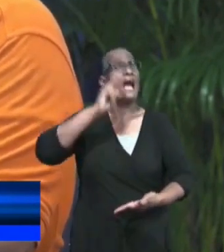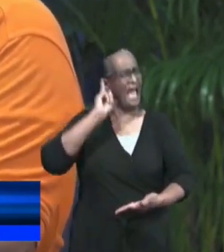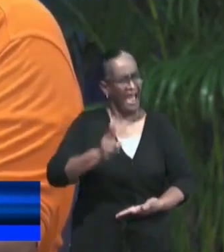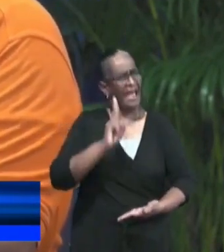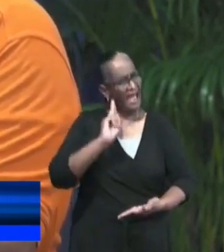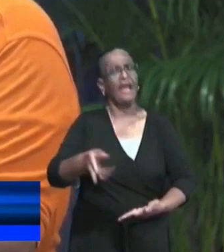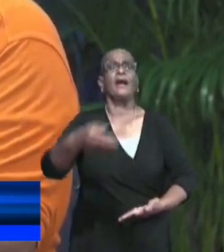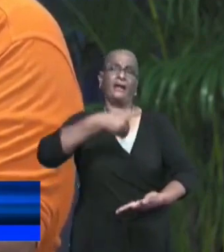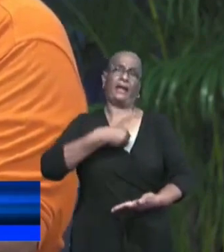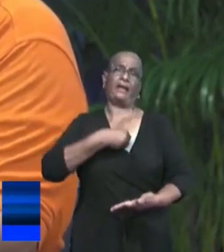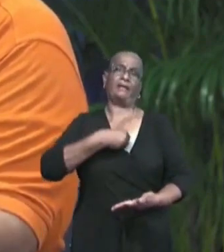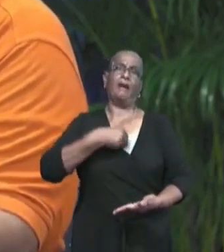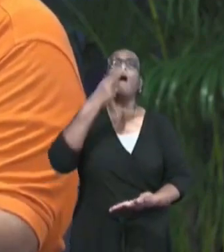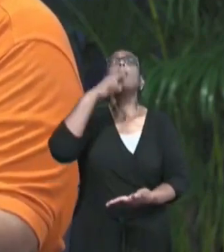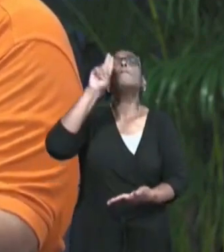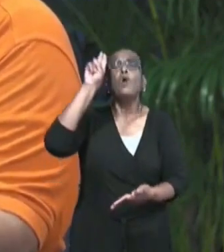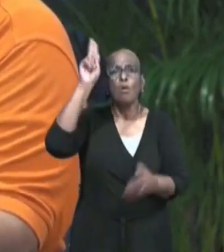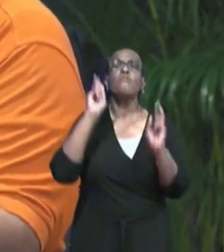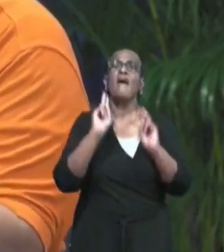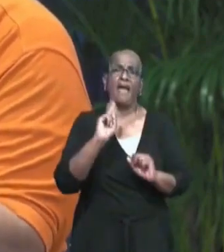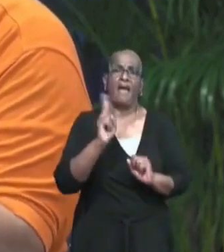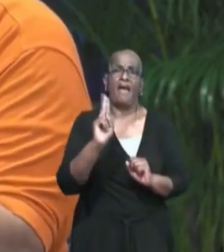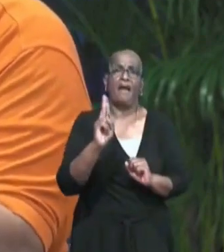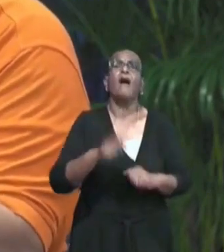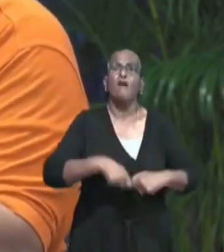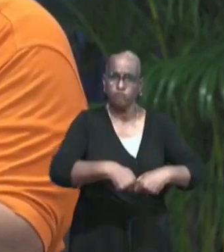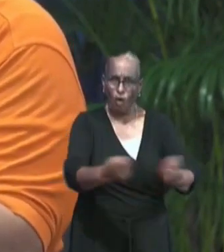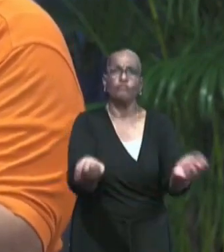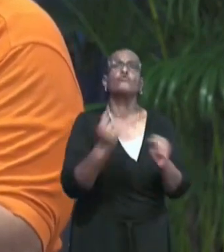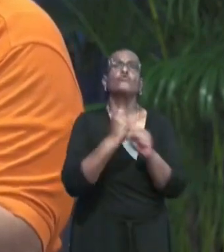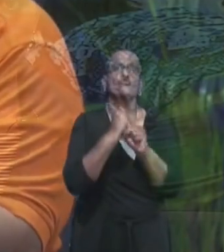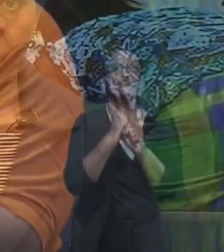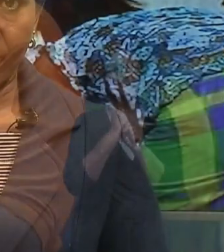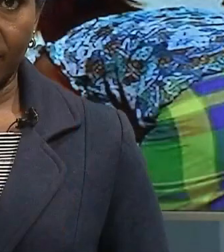die beloftes zullen wij dus sowieso uitvoeren